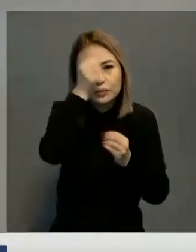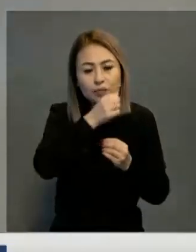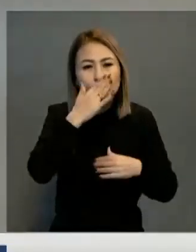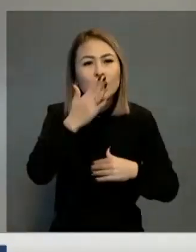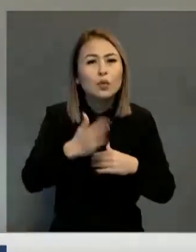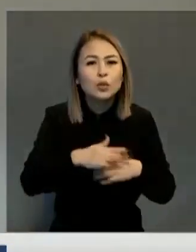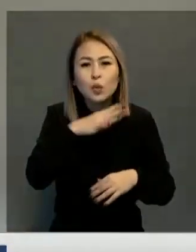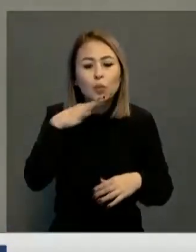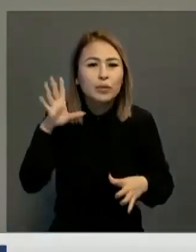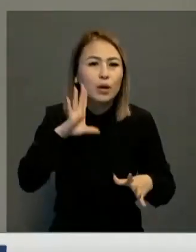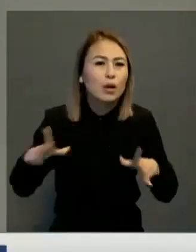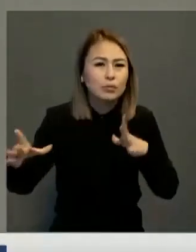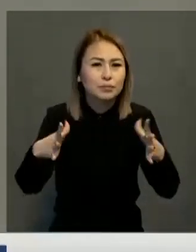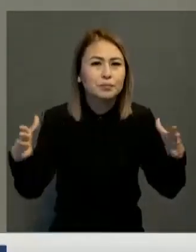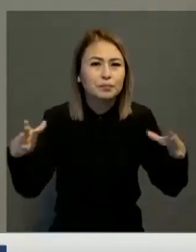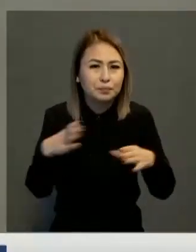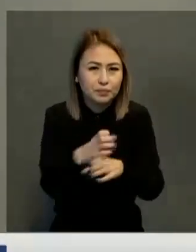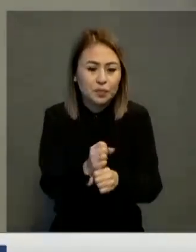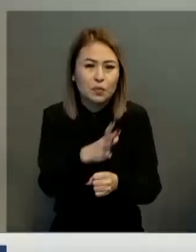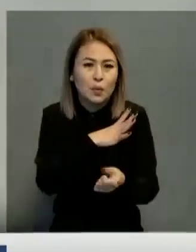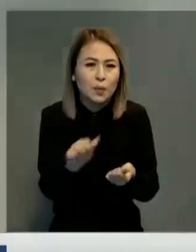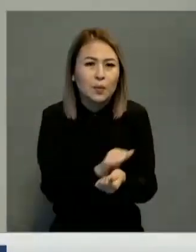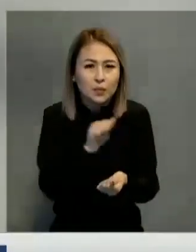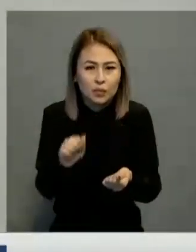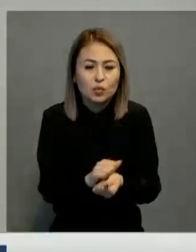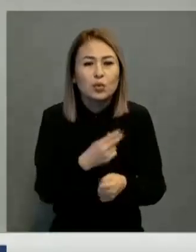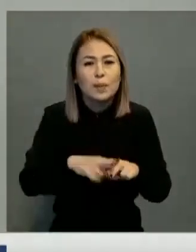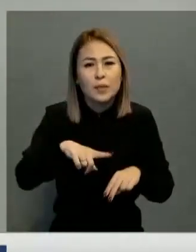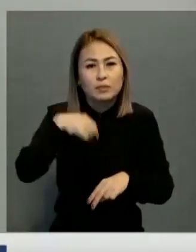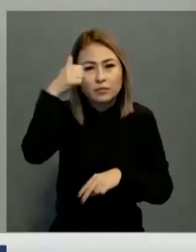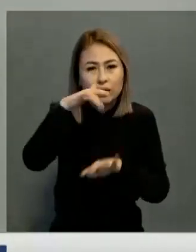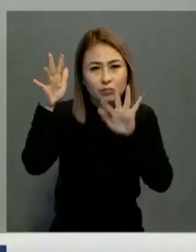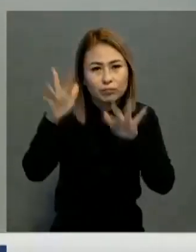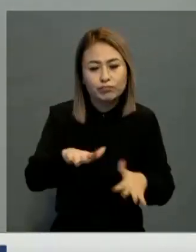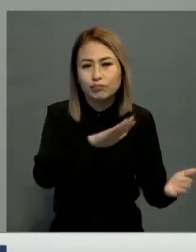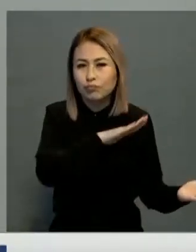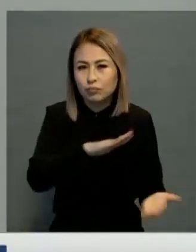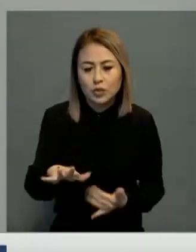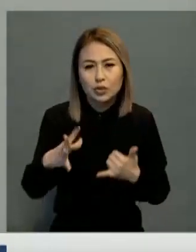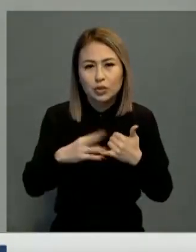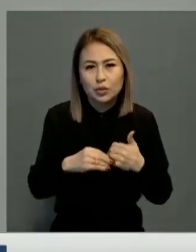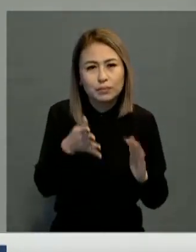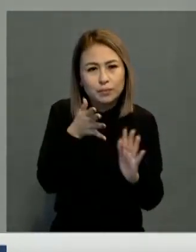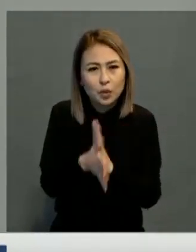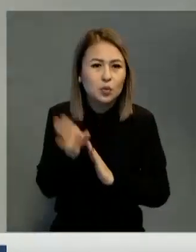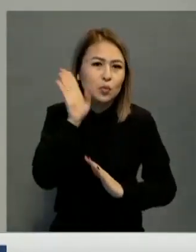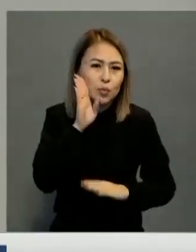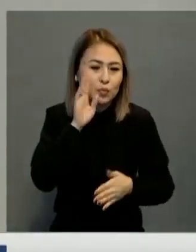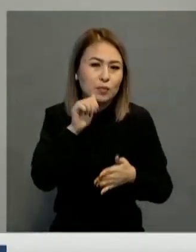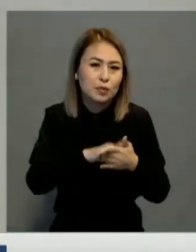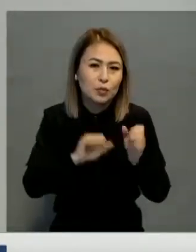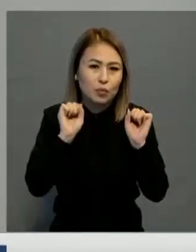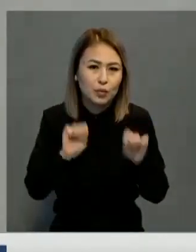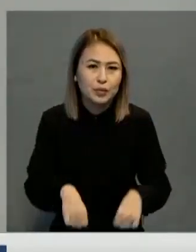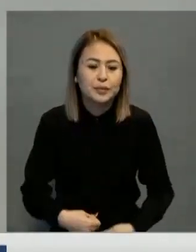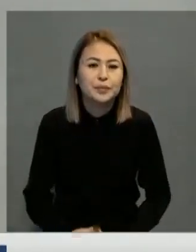жақын маңдағы көлдер әбден тартылып табаны кеуіп қалған. Халық биыл қар қалың түсті. Әрі жердің тоңа туғандардың толуына сеп болады